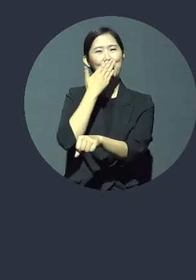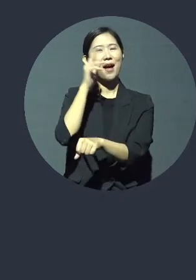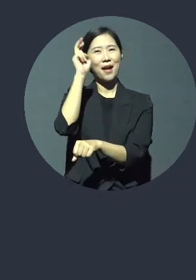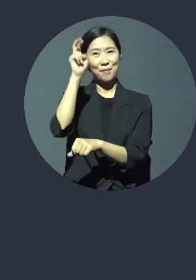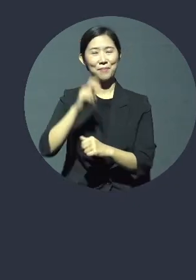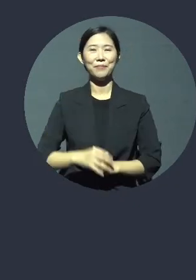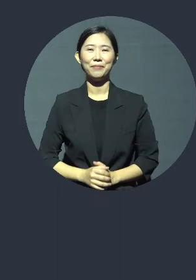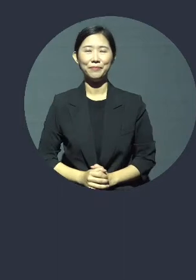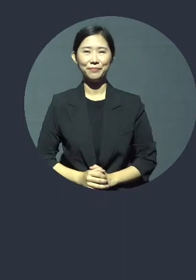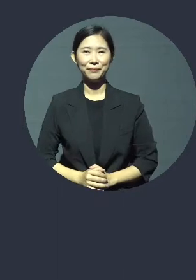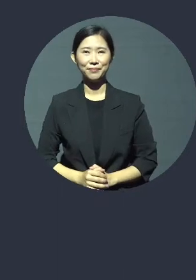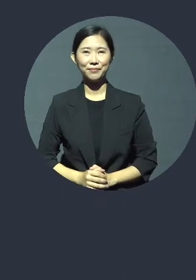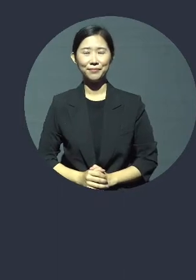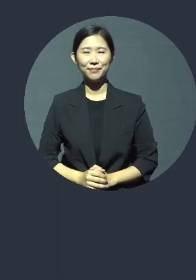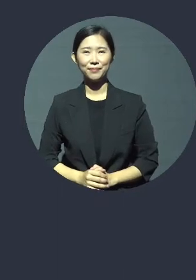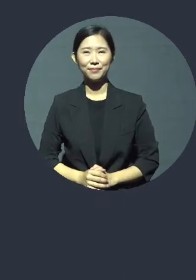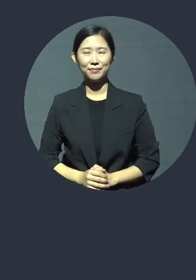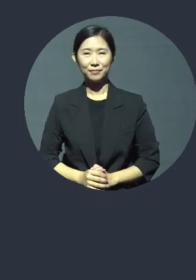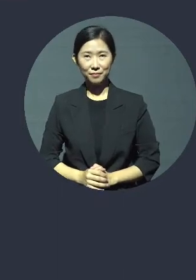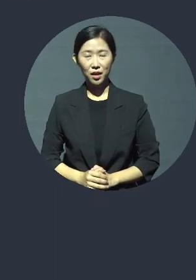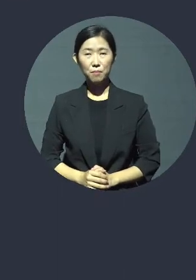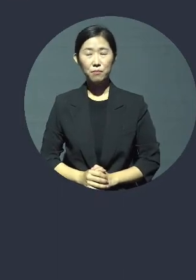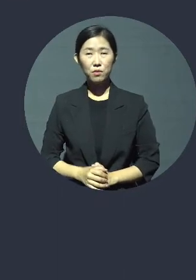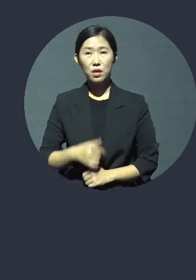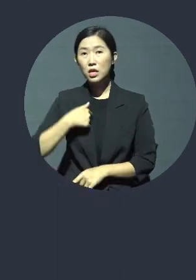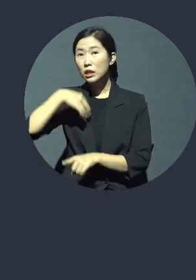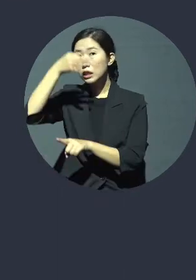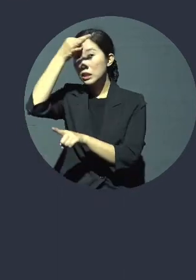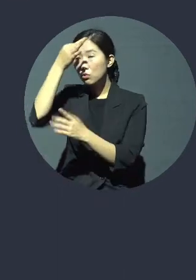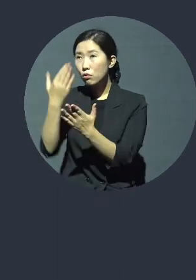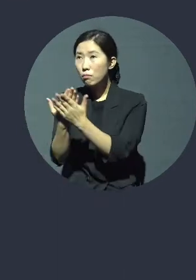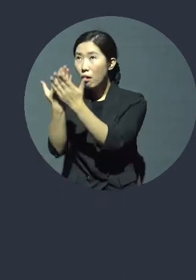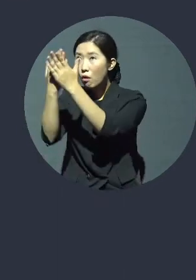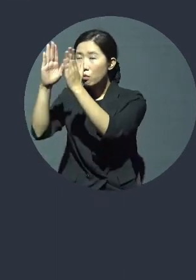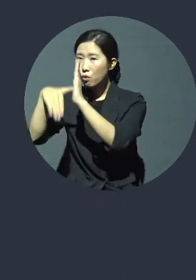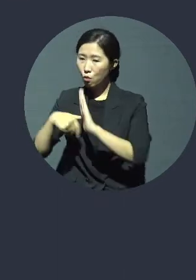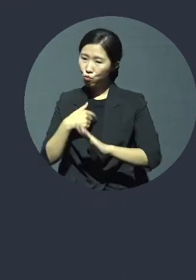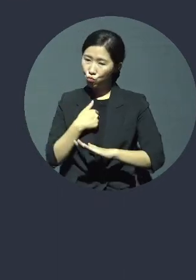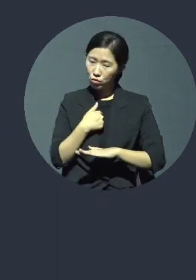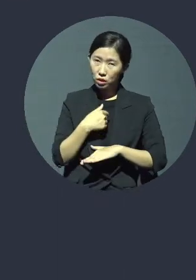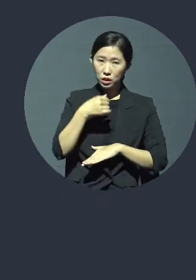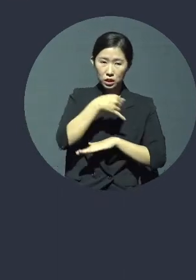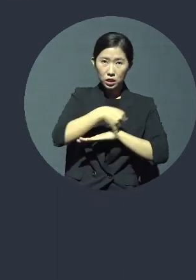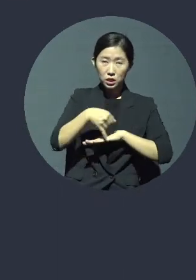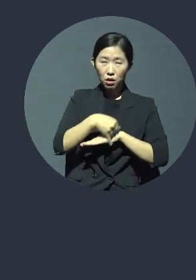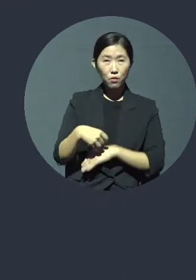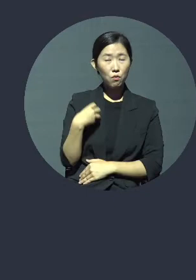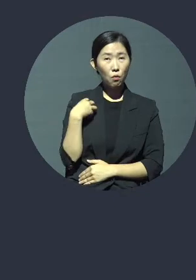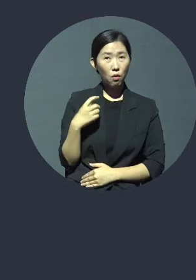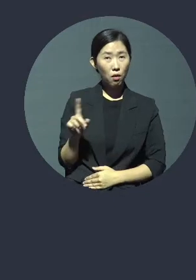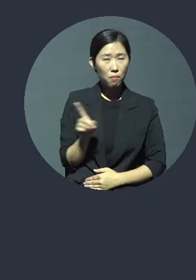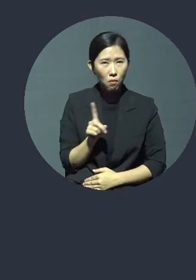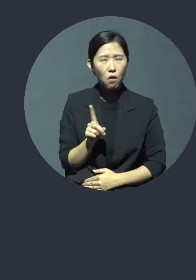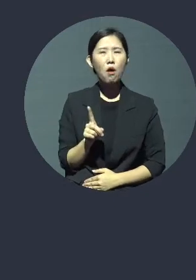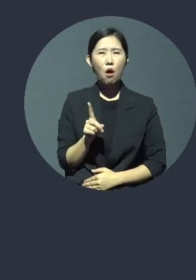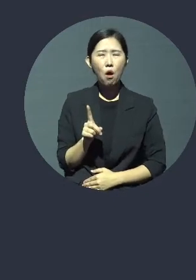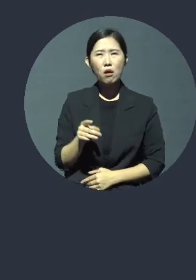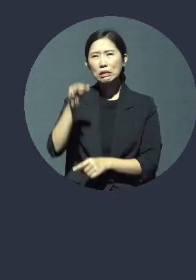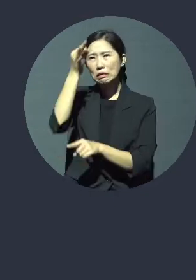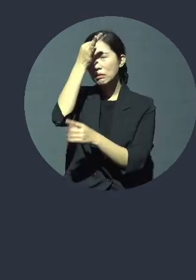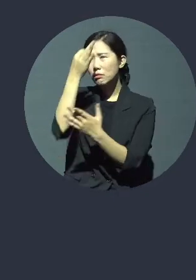그러면 기술의 진보에 디자인은 어떻게 기여를 할 수 있을까요? 저는 기술의 진보 방향으로 고려될 수 있는 많은 선택지